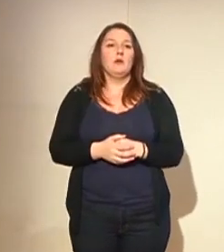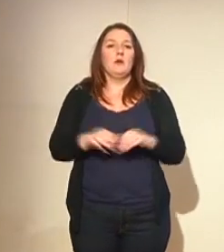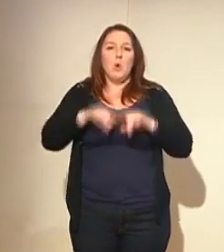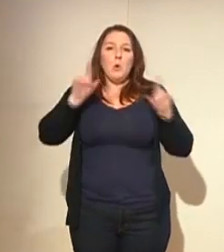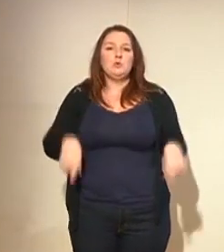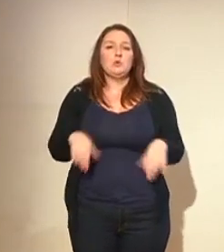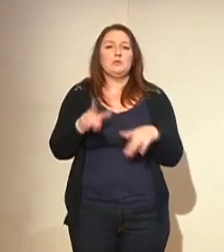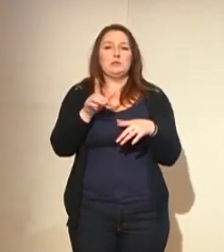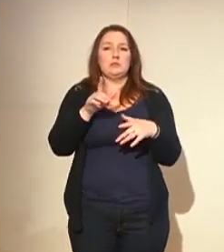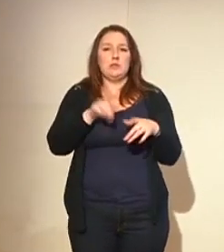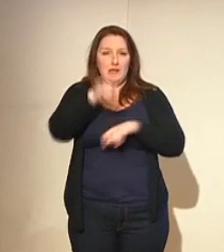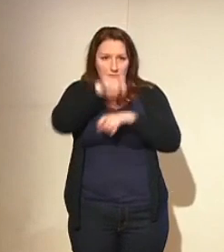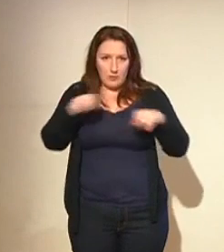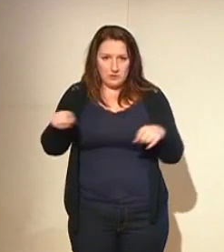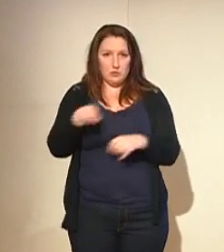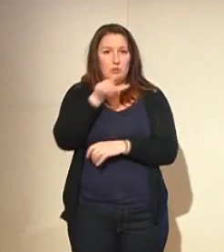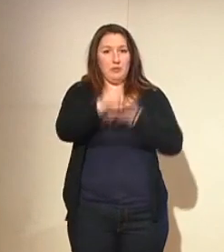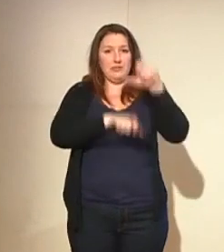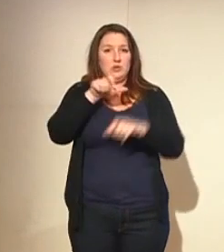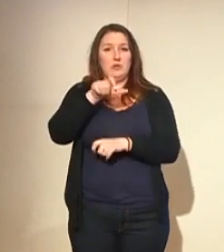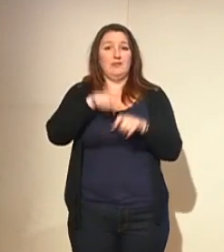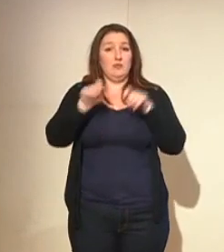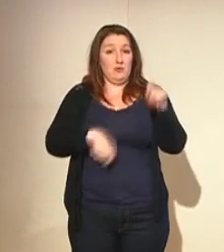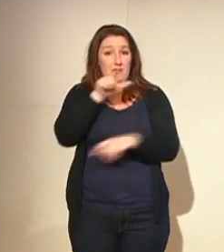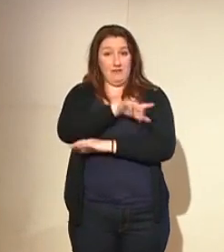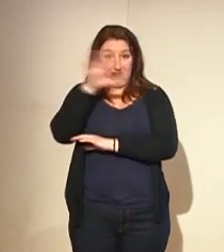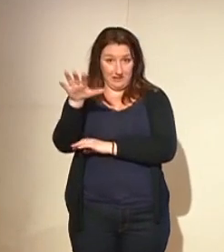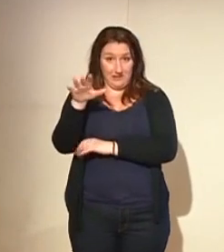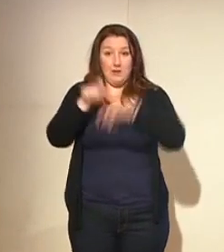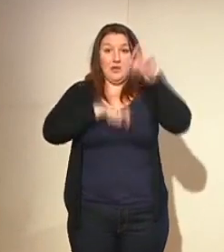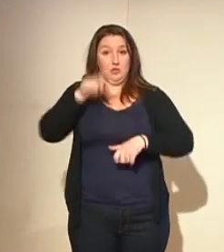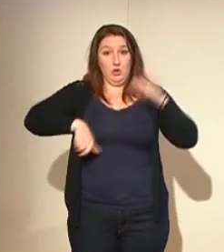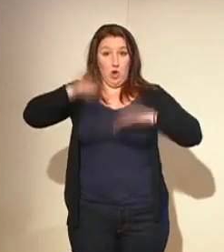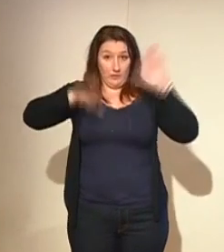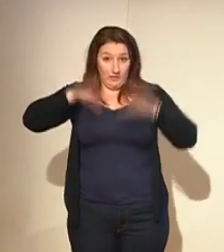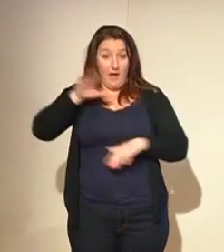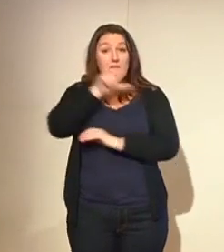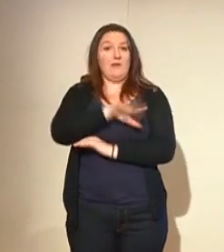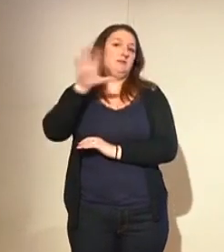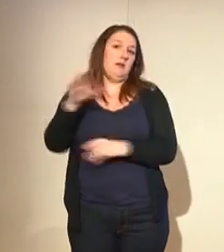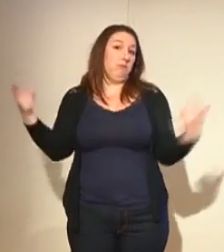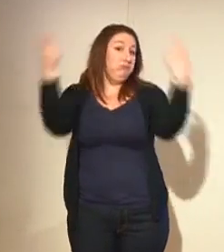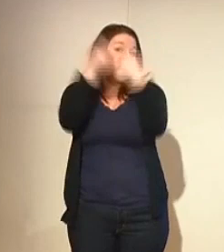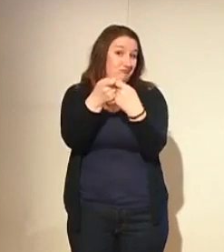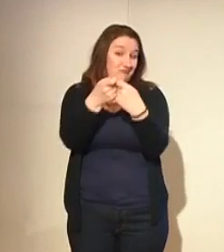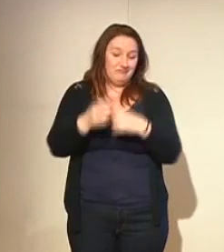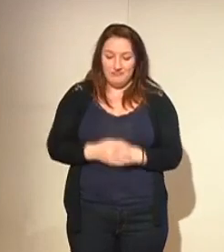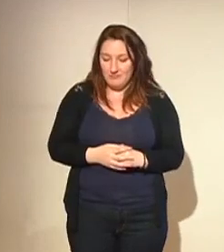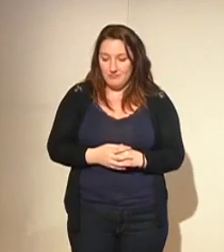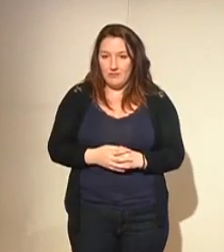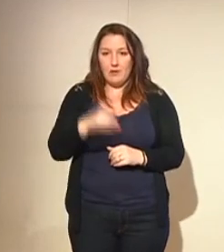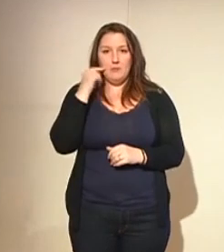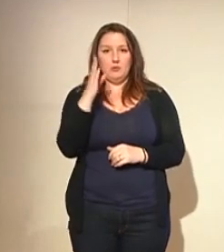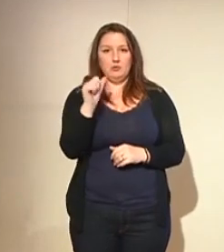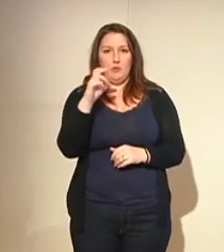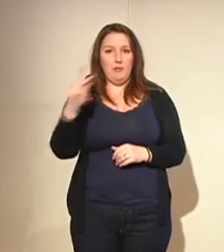25 titulaires et il y a 25 candidats le monde est bien fait donc Antoine